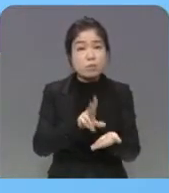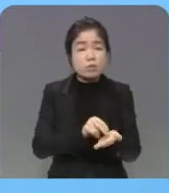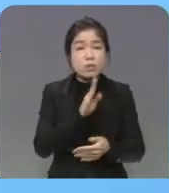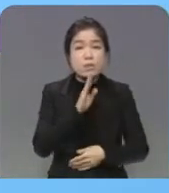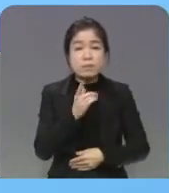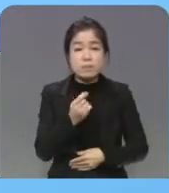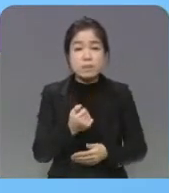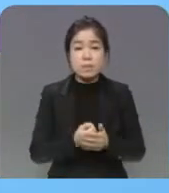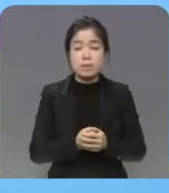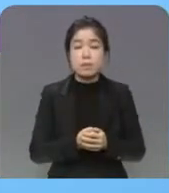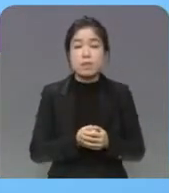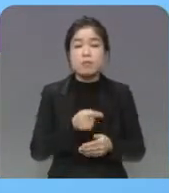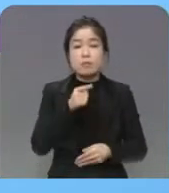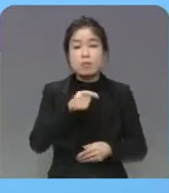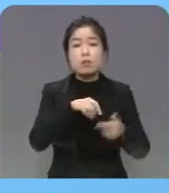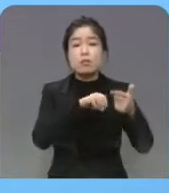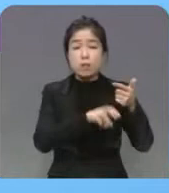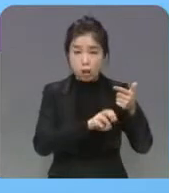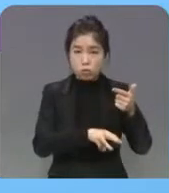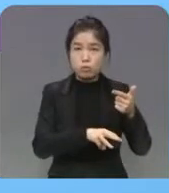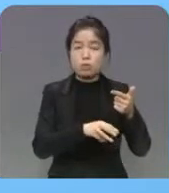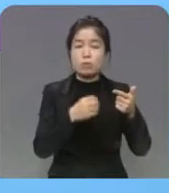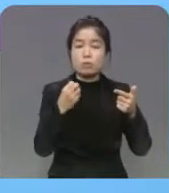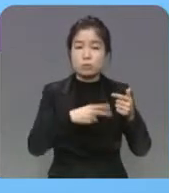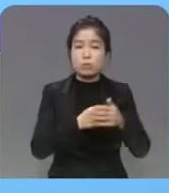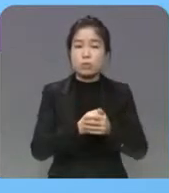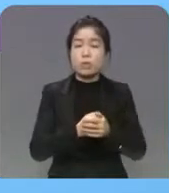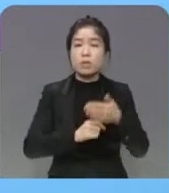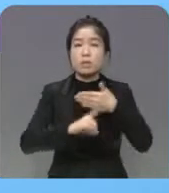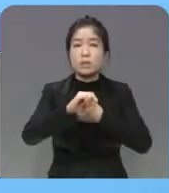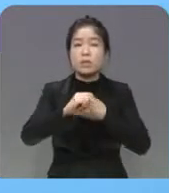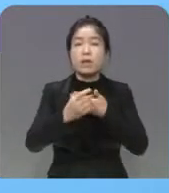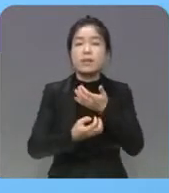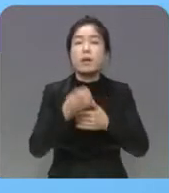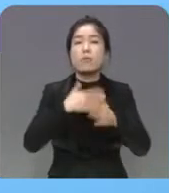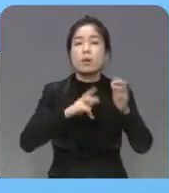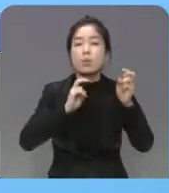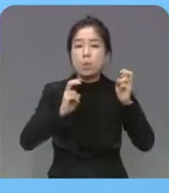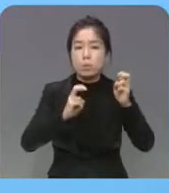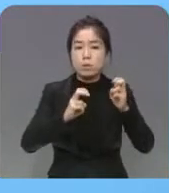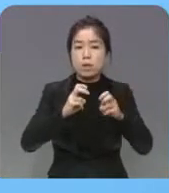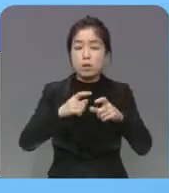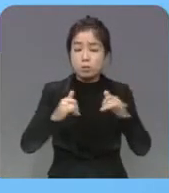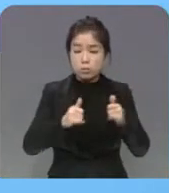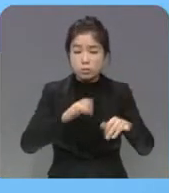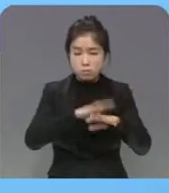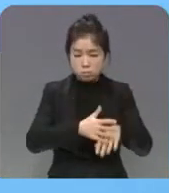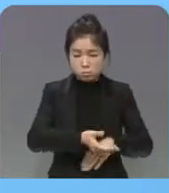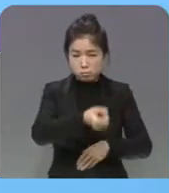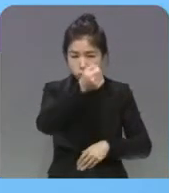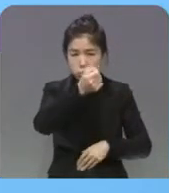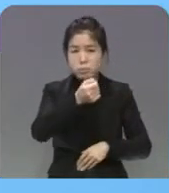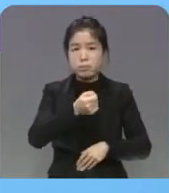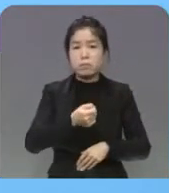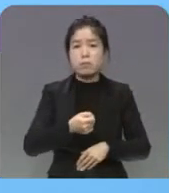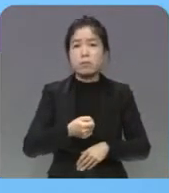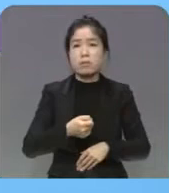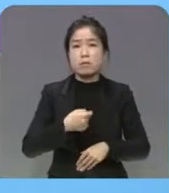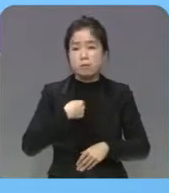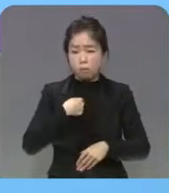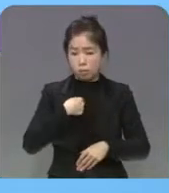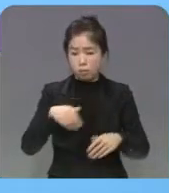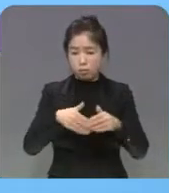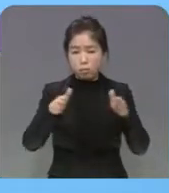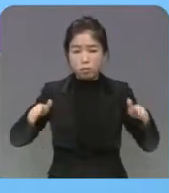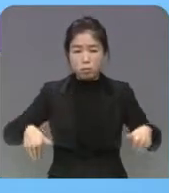1차적으로. 그거는 나주시하고 지역 난방공사하고 지역 주민들이 결정할 문제지. 우리도 거기에